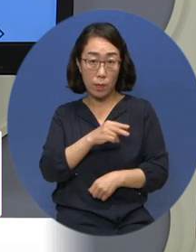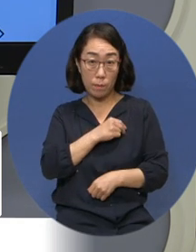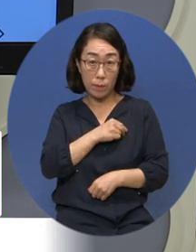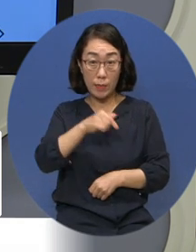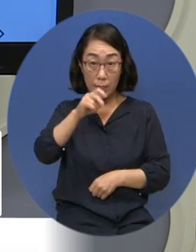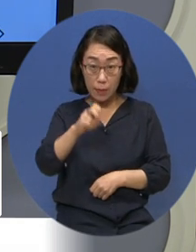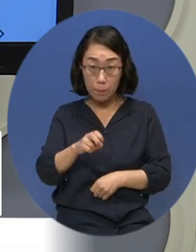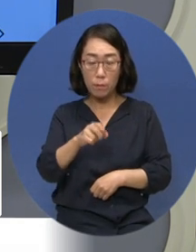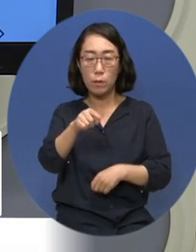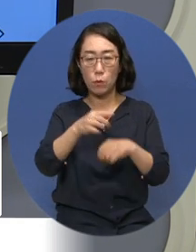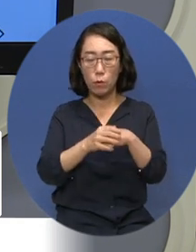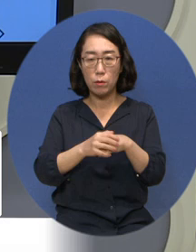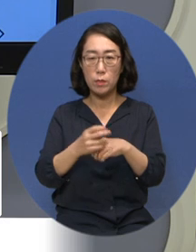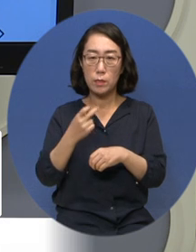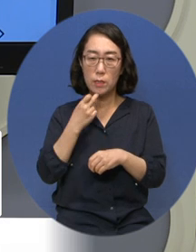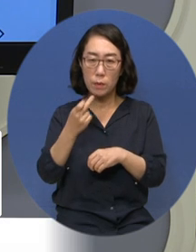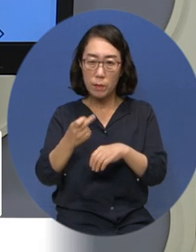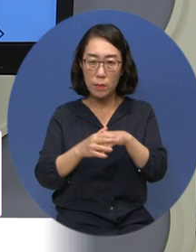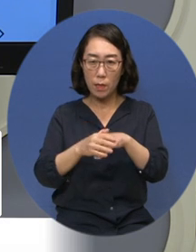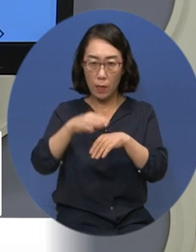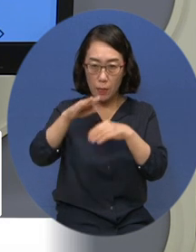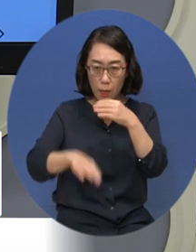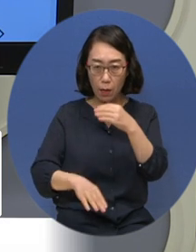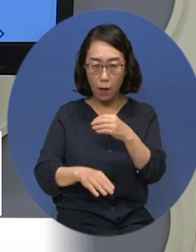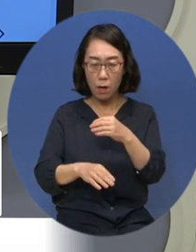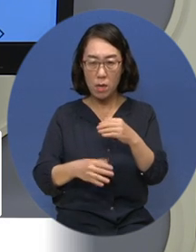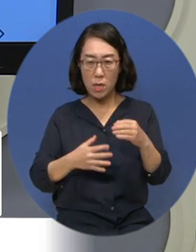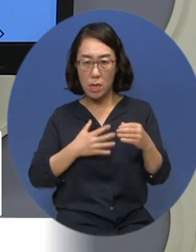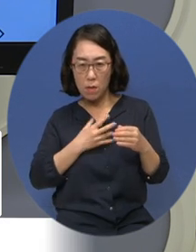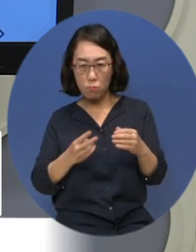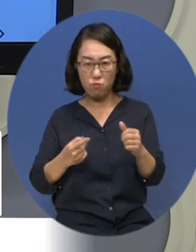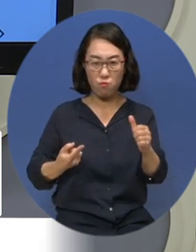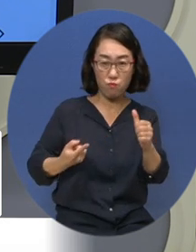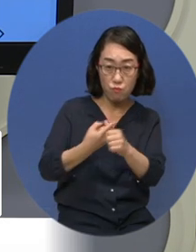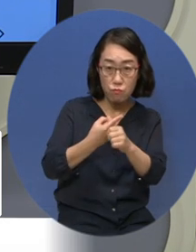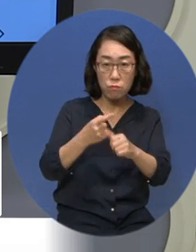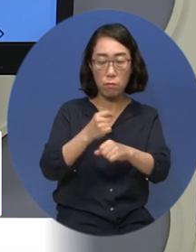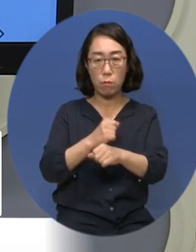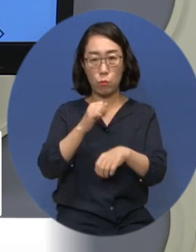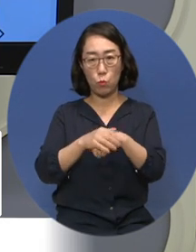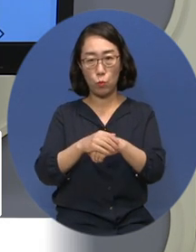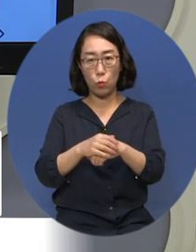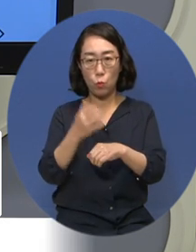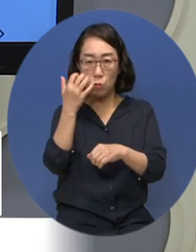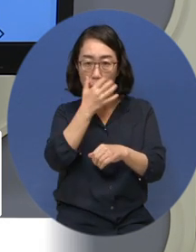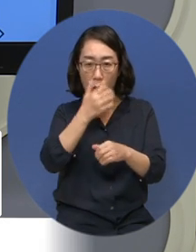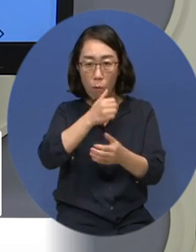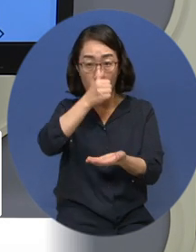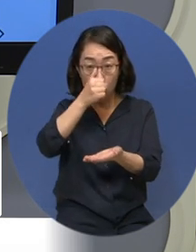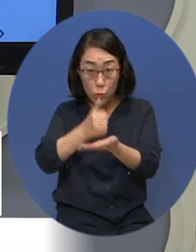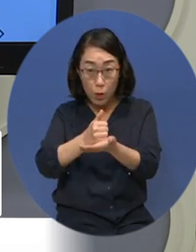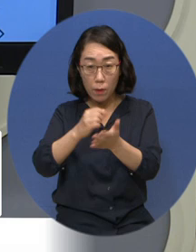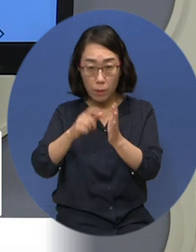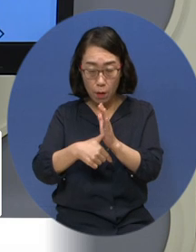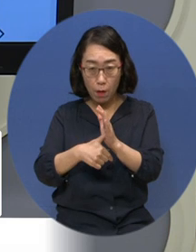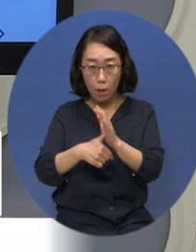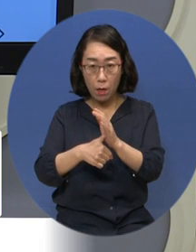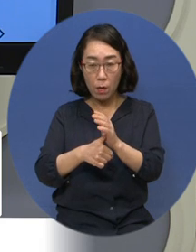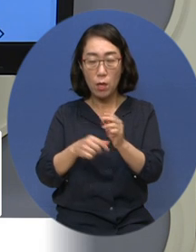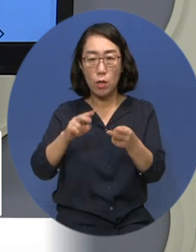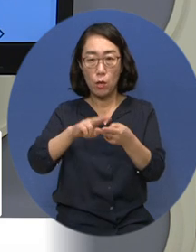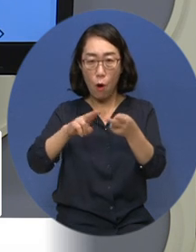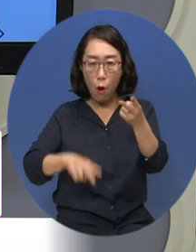이상인 자 가 고의로 사람을 살해하거나 아동 청소년대상 성범죄를 저지른 경우에는 형벌로서